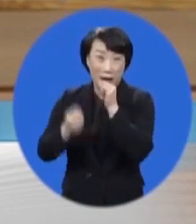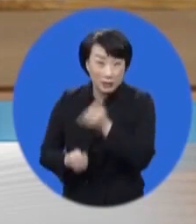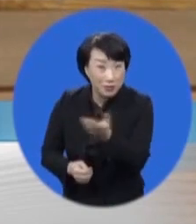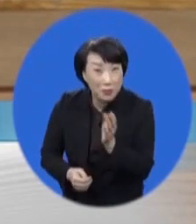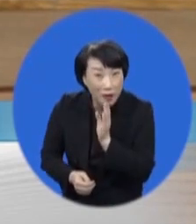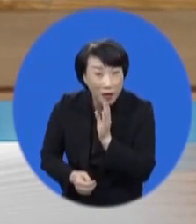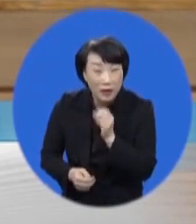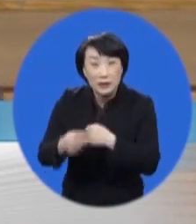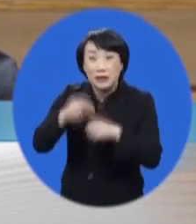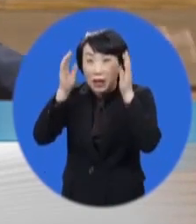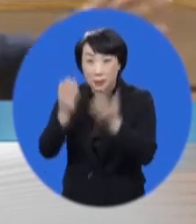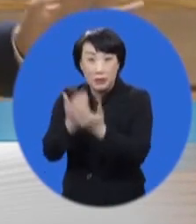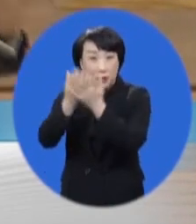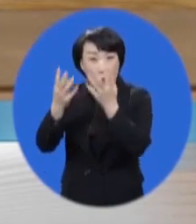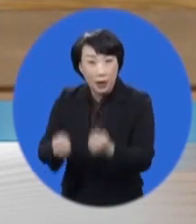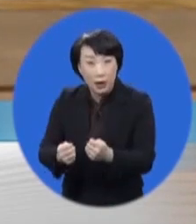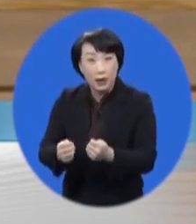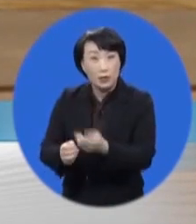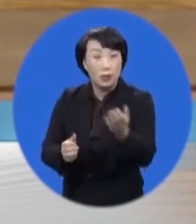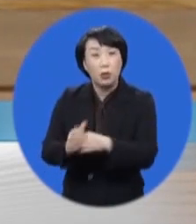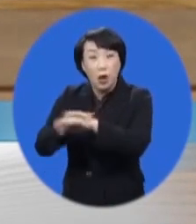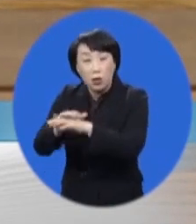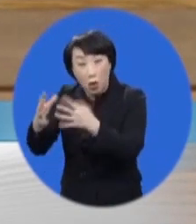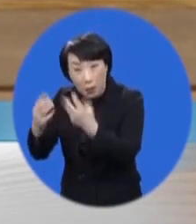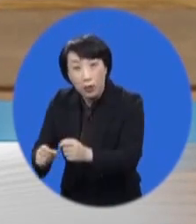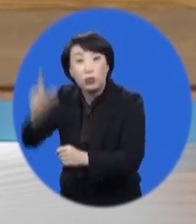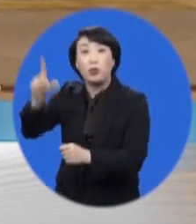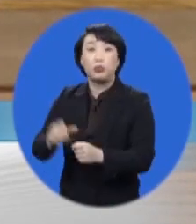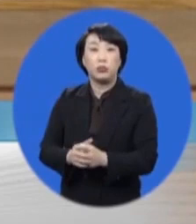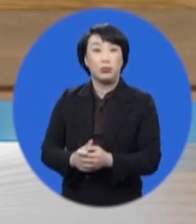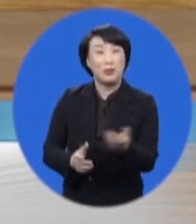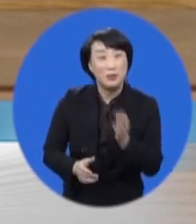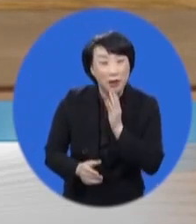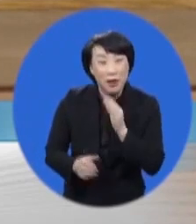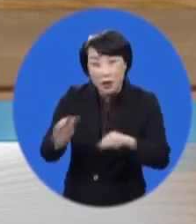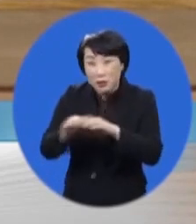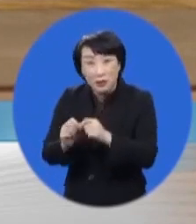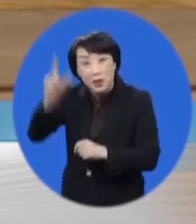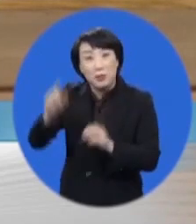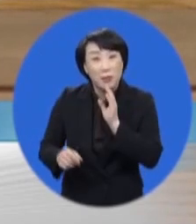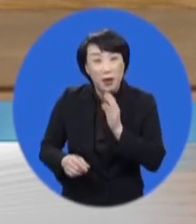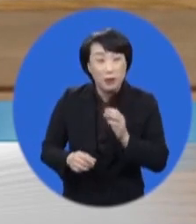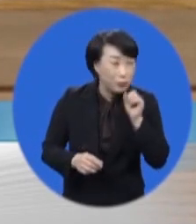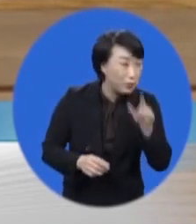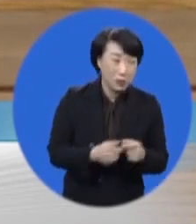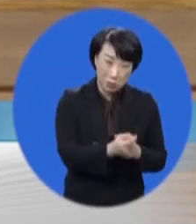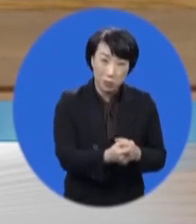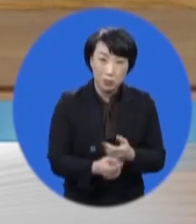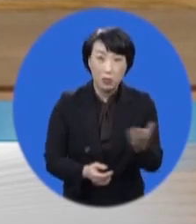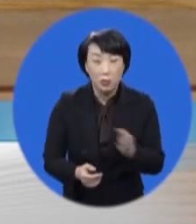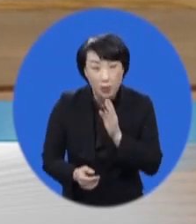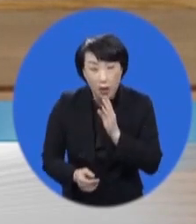발달됐습니다. 근데 의학이 못하는 것이 하는 것보다 더 많잖아요. 못하는 것이 하는 것보다 더 많아요.